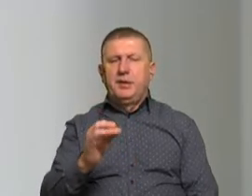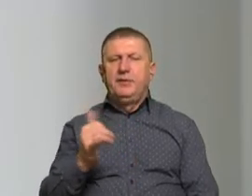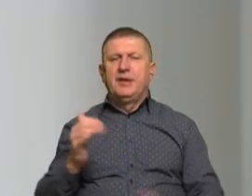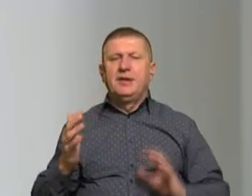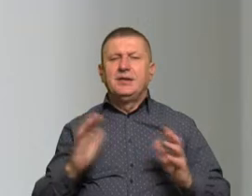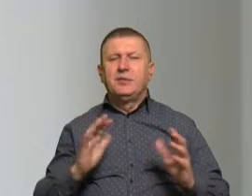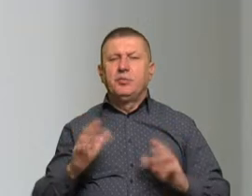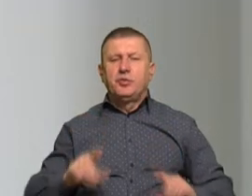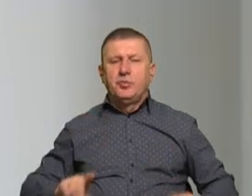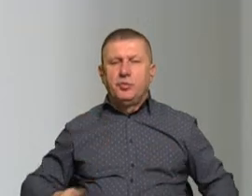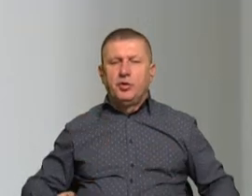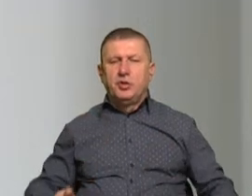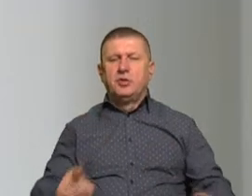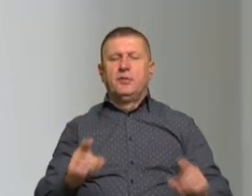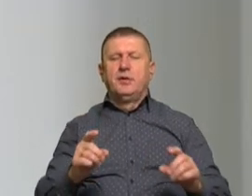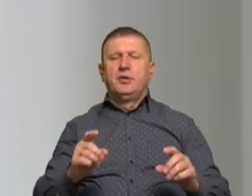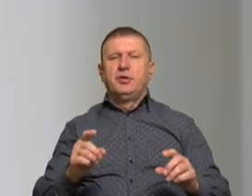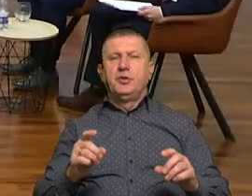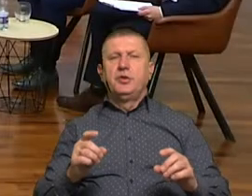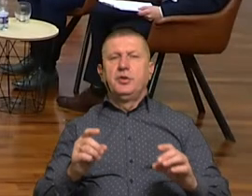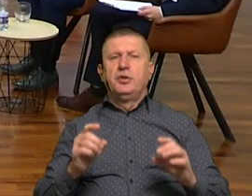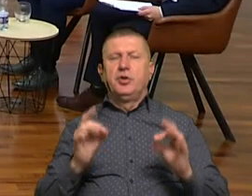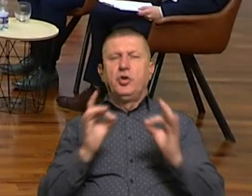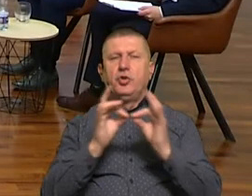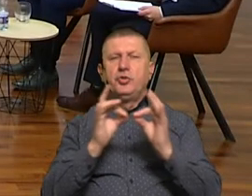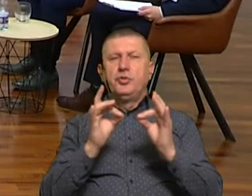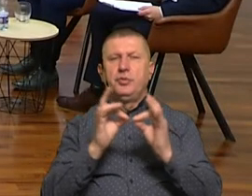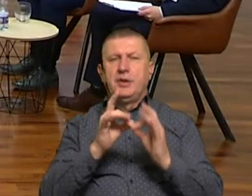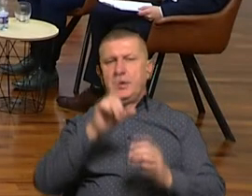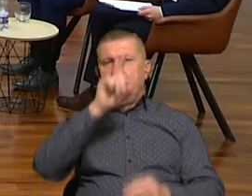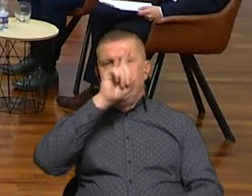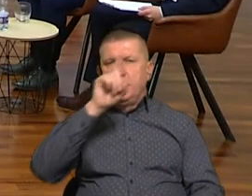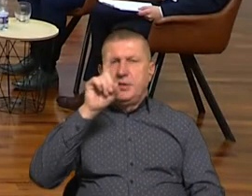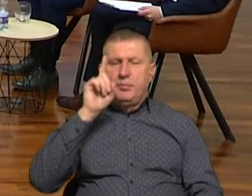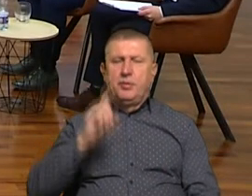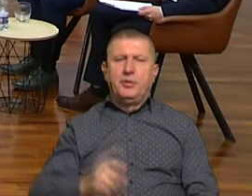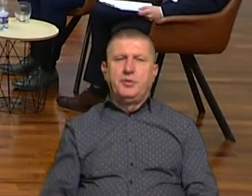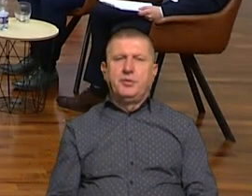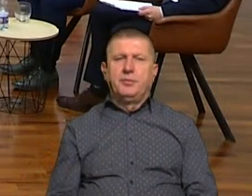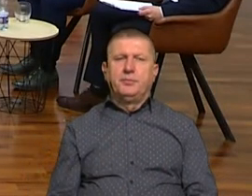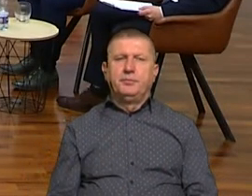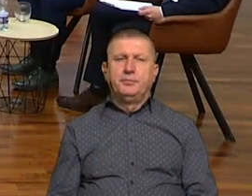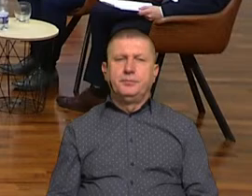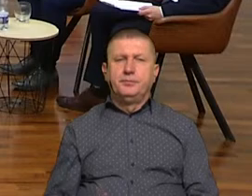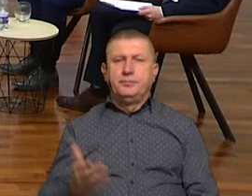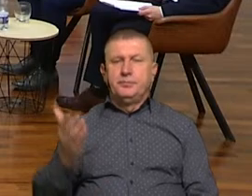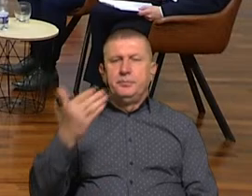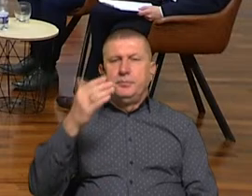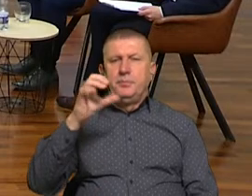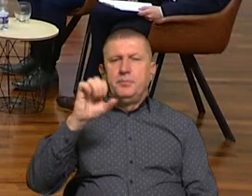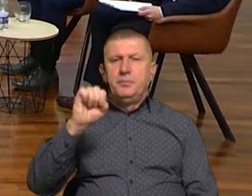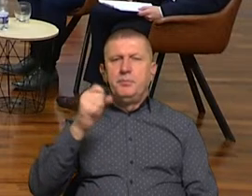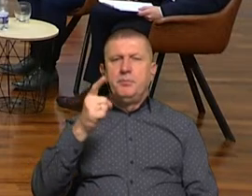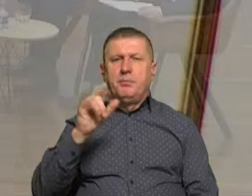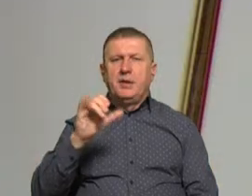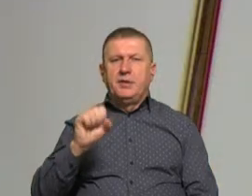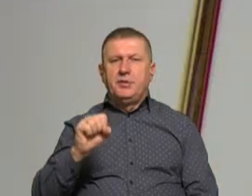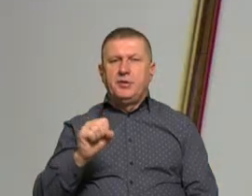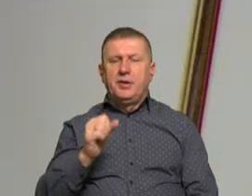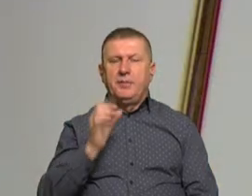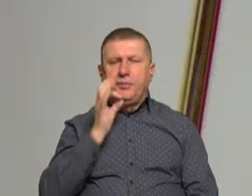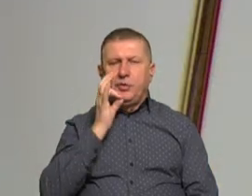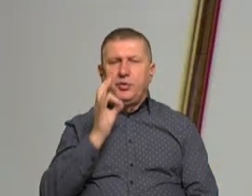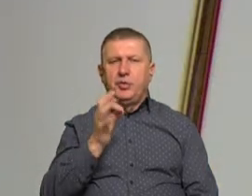sposób organizować konsultacje społeczne, aby brała w nich udział większa liczba mieszkańców? Proszę pani Magdalena Macia. To jest bardzo